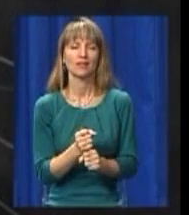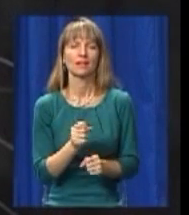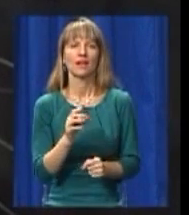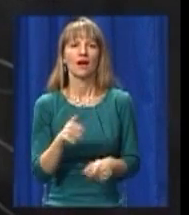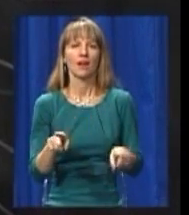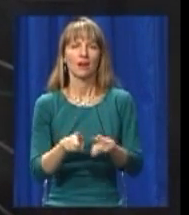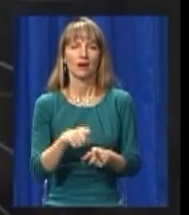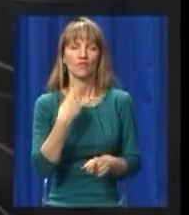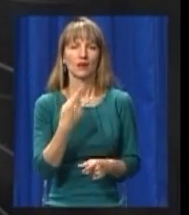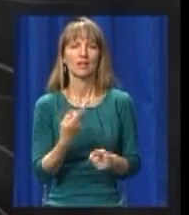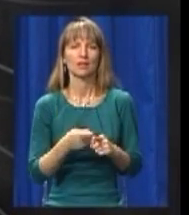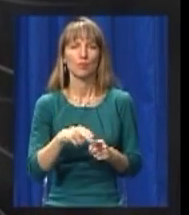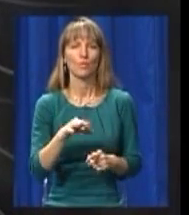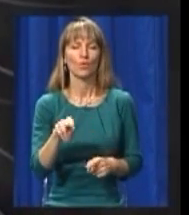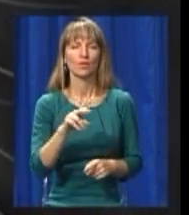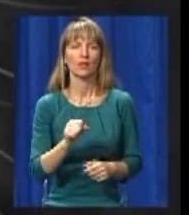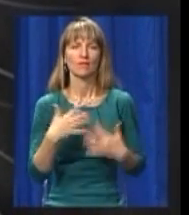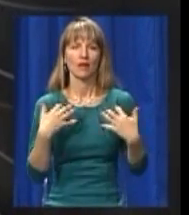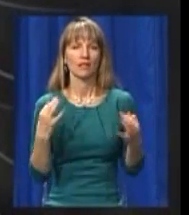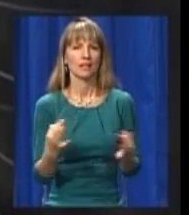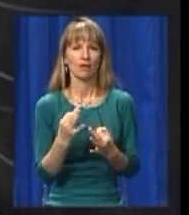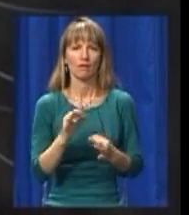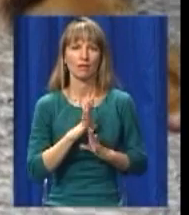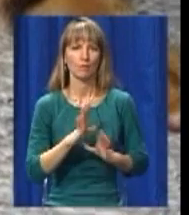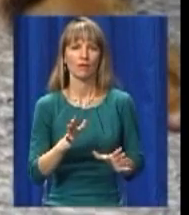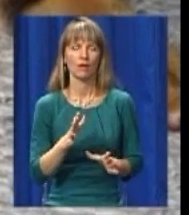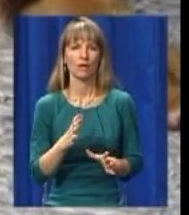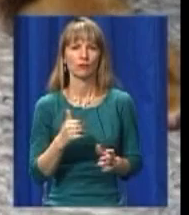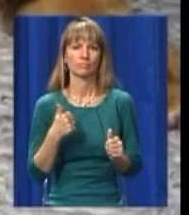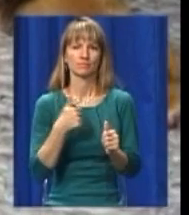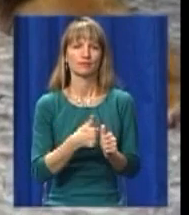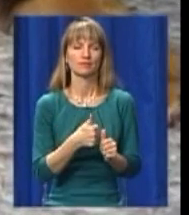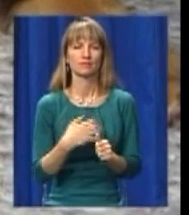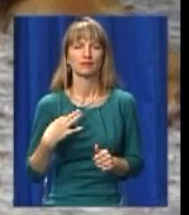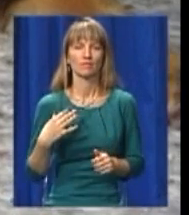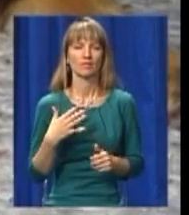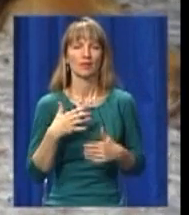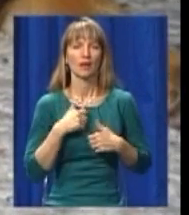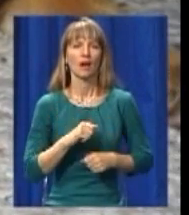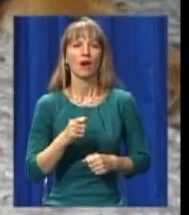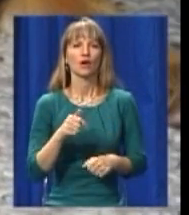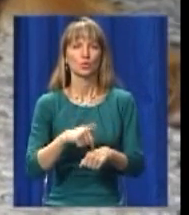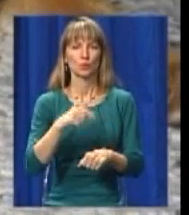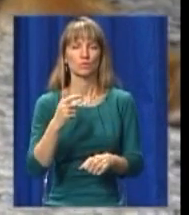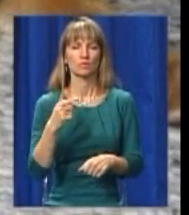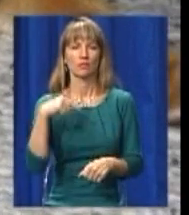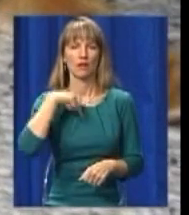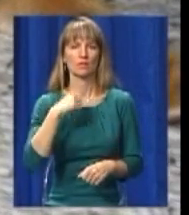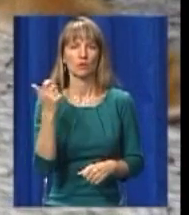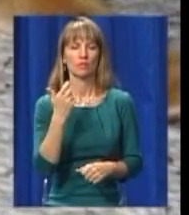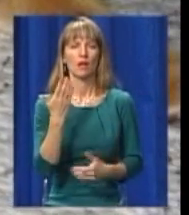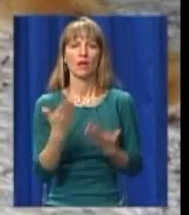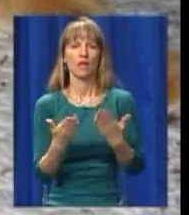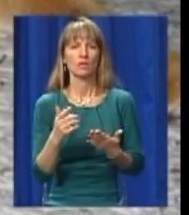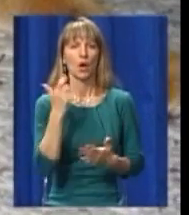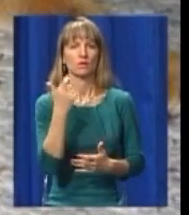відзначають вже бувалі знавці породи, тваринки ніколи не бувають надокучливими. Вони добре відчувають настрій господаря, тому при небажанні його